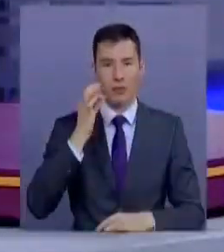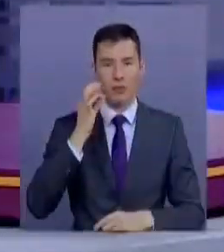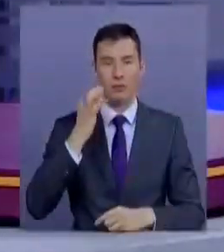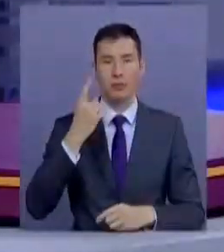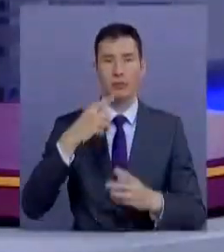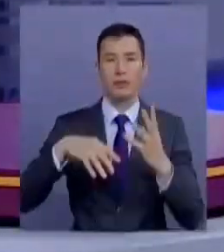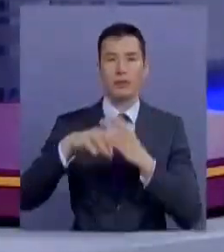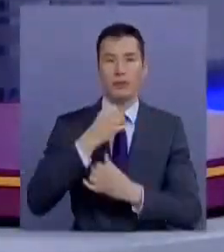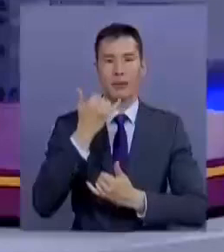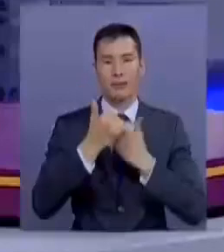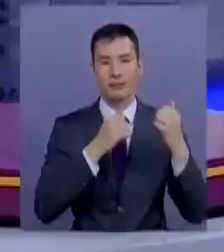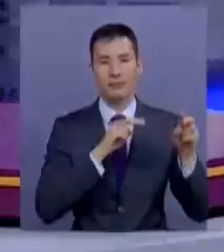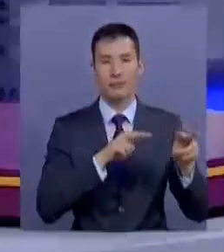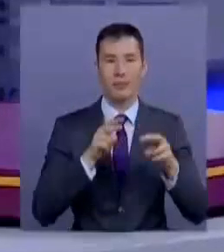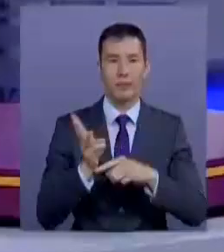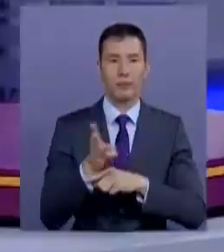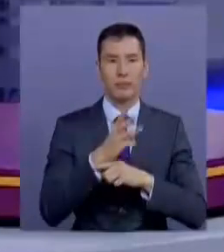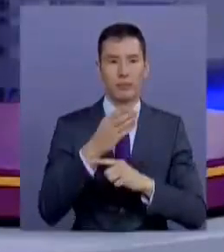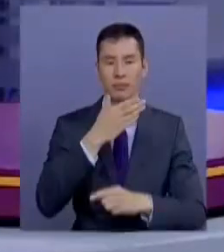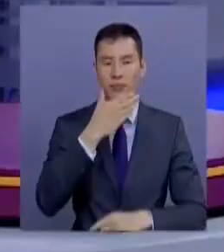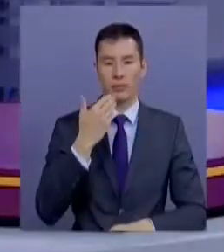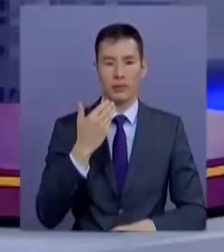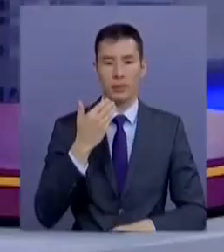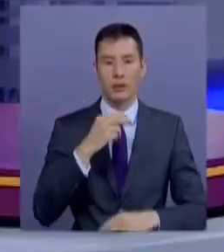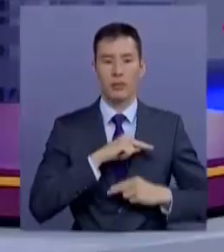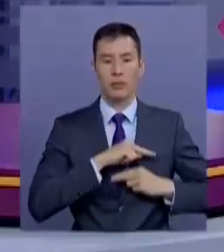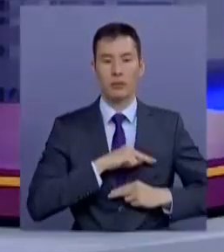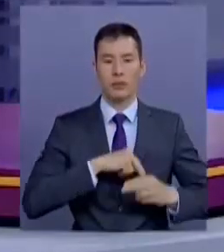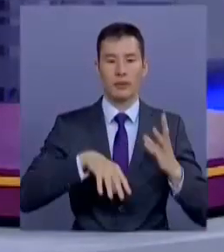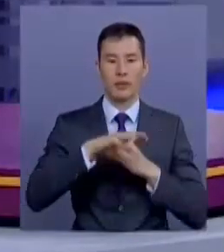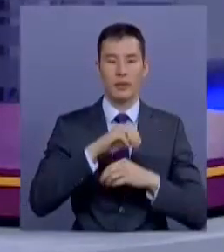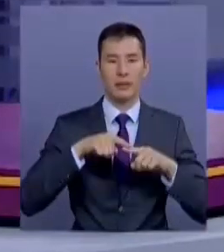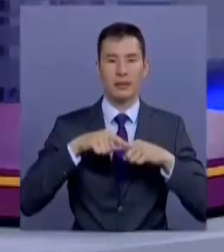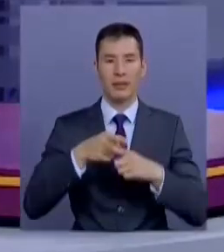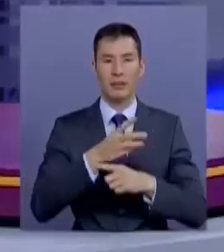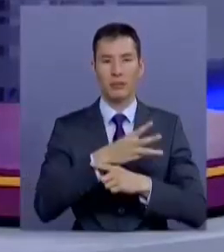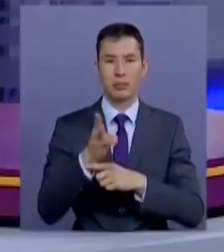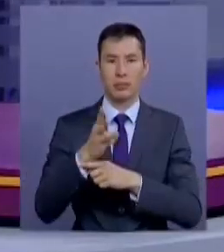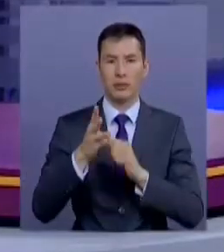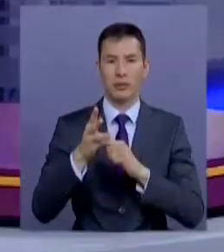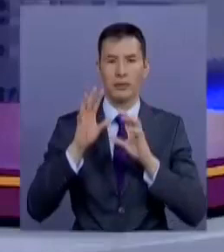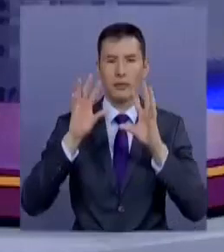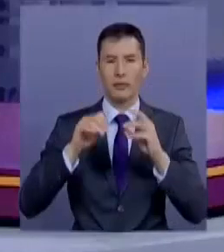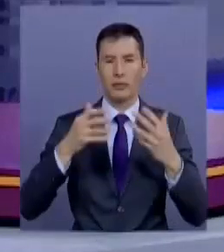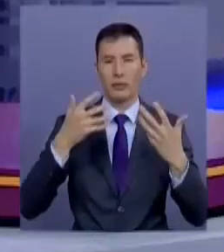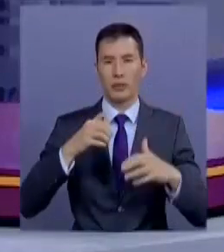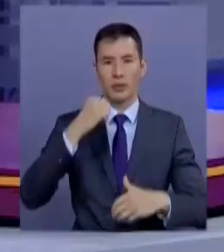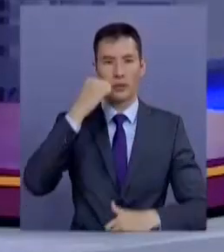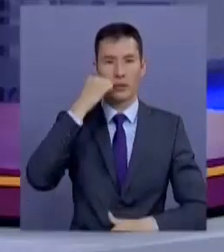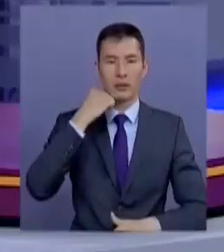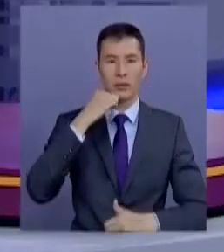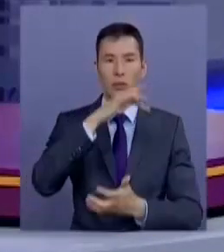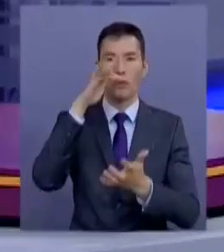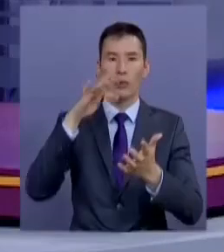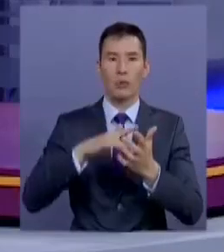Жылдағыдан ерте жапырақ жинаумен күніміз өтіп жатыр деген жұмысшылар су шашатын құралдардың әбден ескіргенін айтады. Қаланың